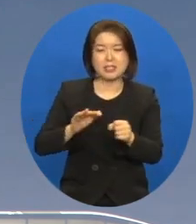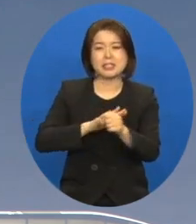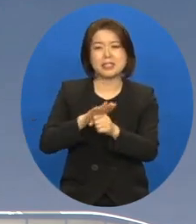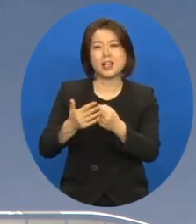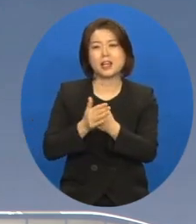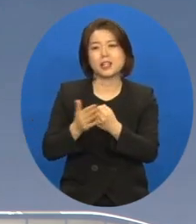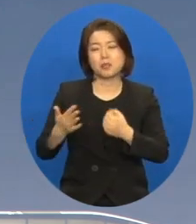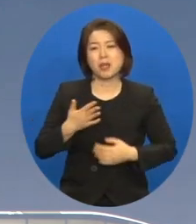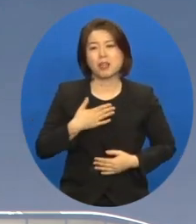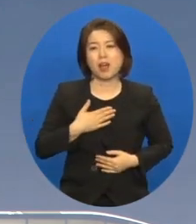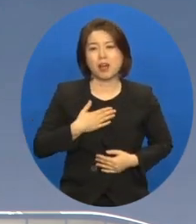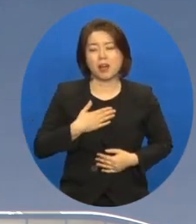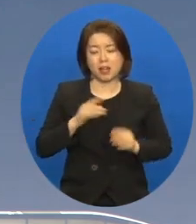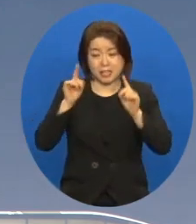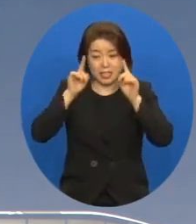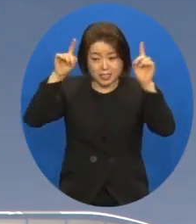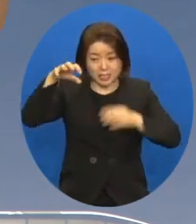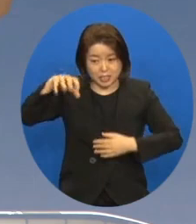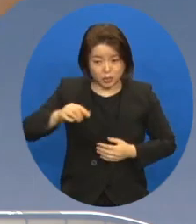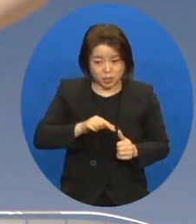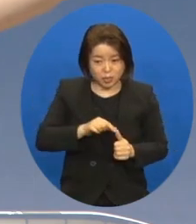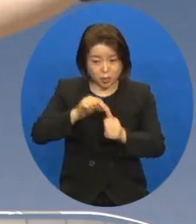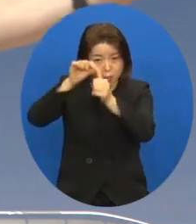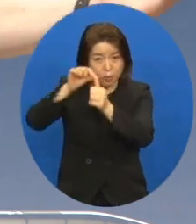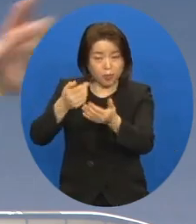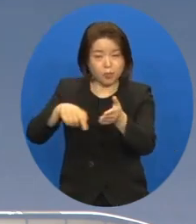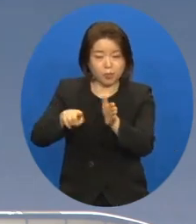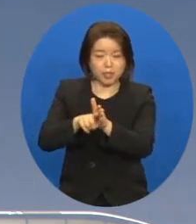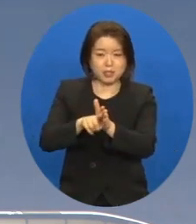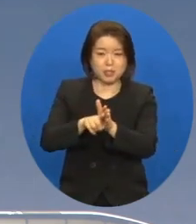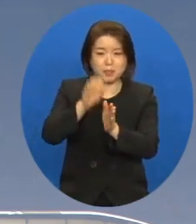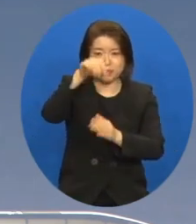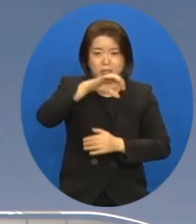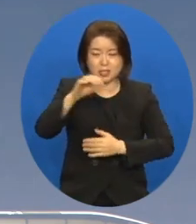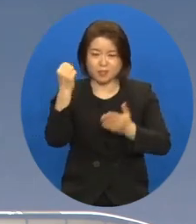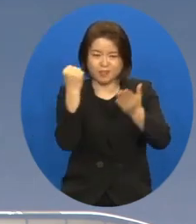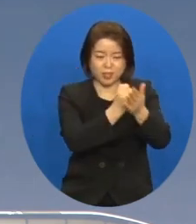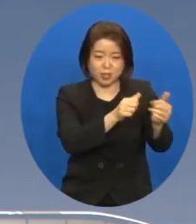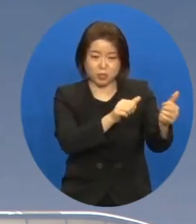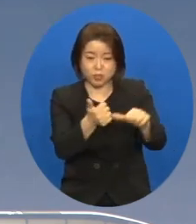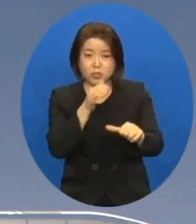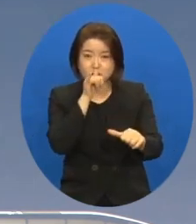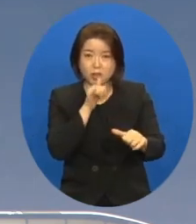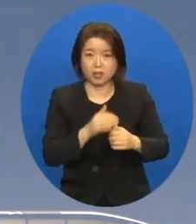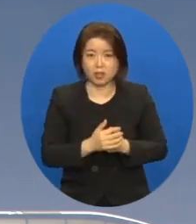우리 같은 자 지옥에서 건지시려고 당신이 십자가에 죽으셨잖아요.